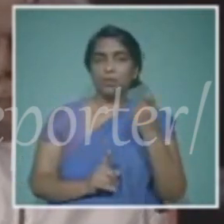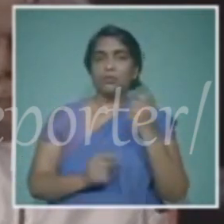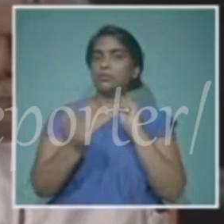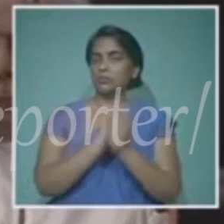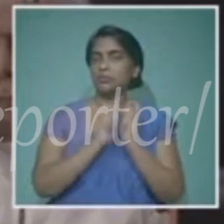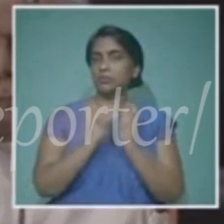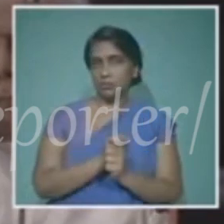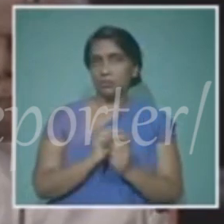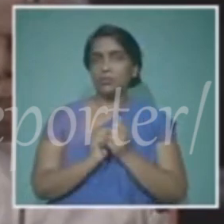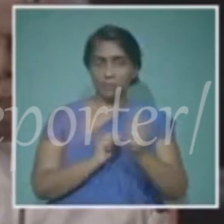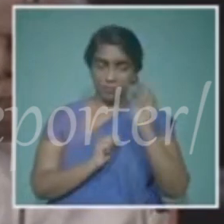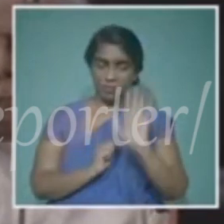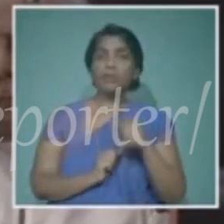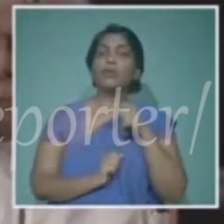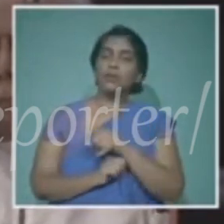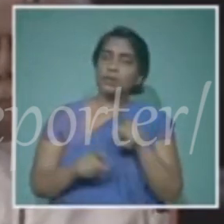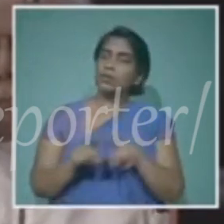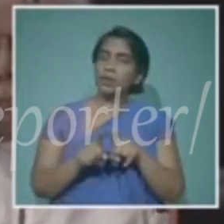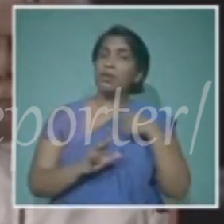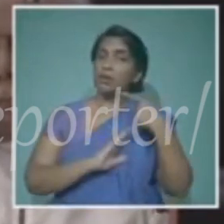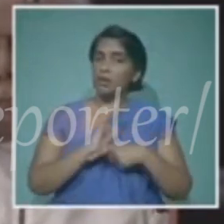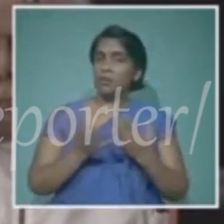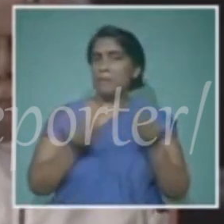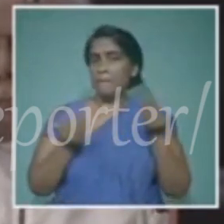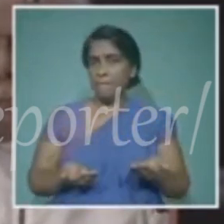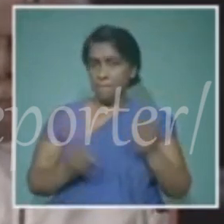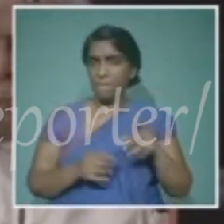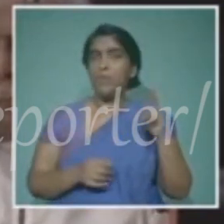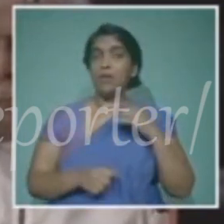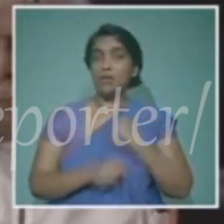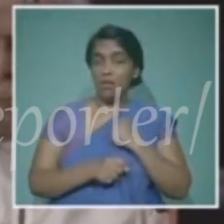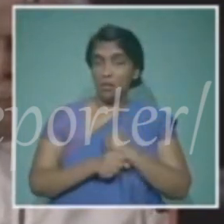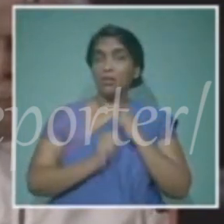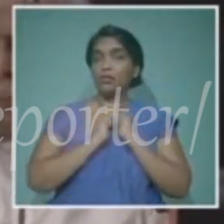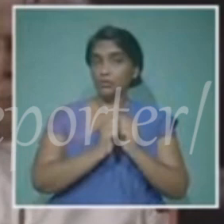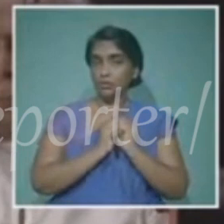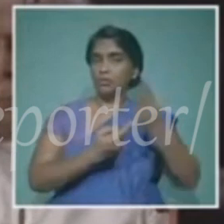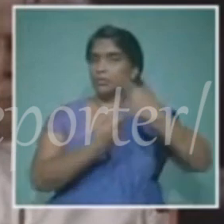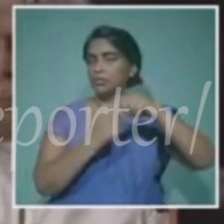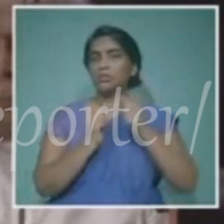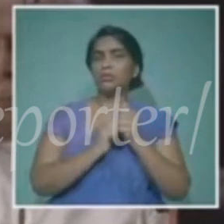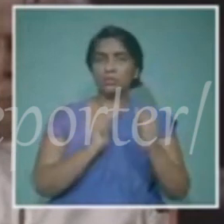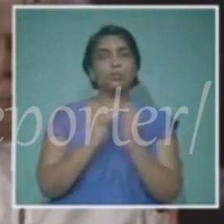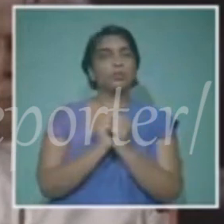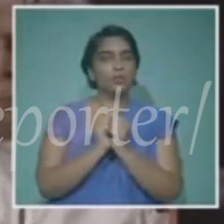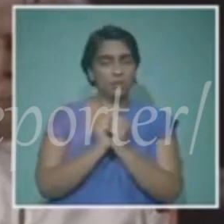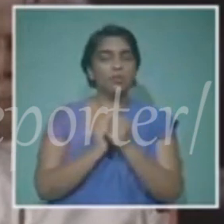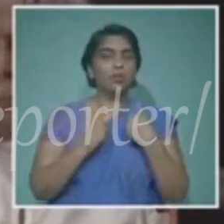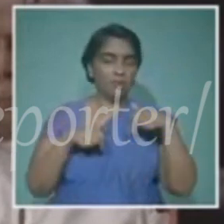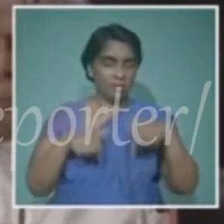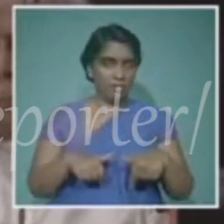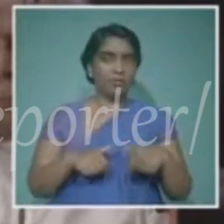ප්‍රතිසංස්කරණ ගණනාවක් සිදු කළ යුතුයි. ඒ යටතේ රටට බරක් වී ඇති රාජ්‍ය ව්‍යවසාය ප්‍රතිව්‍යවගත කිරීමේ කාර්යයට අප